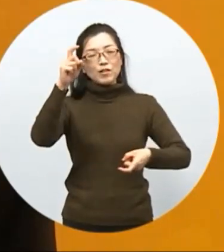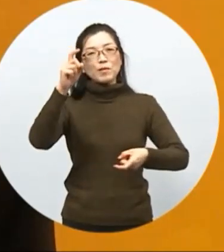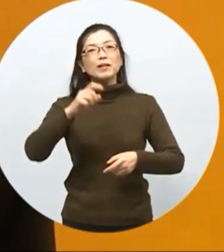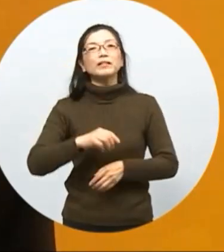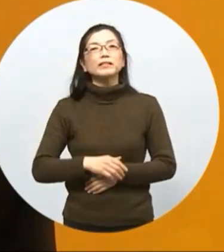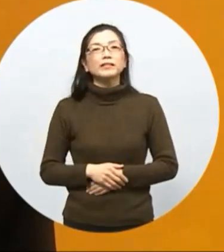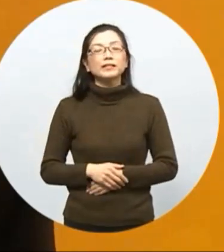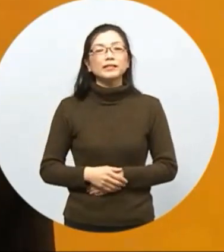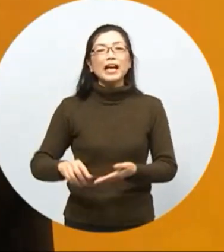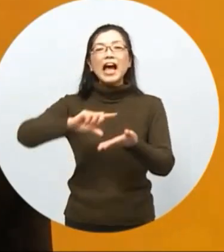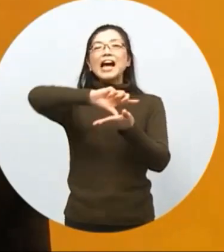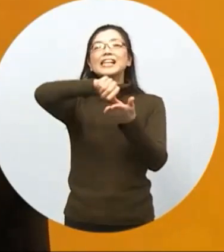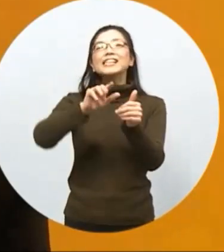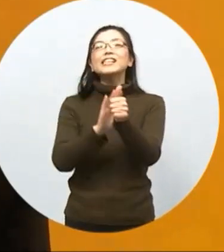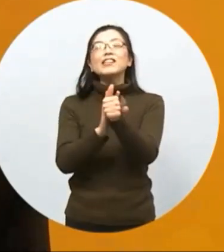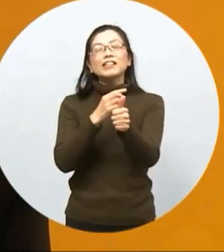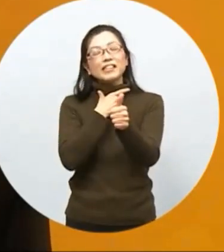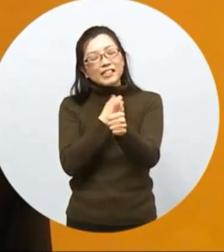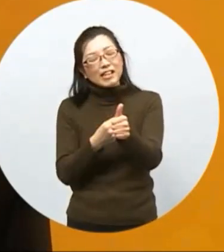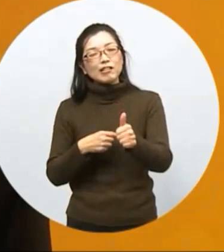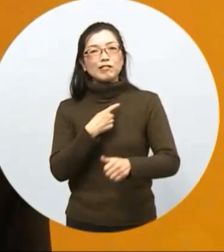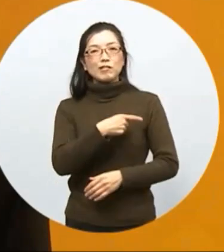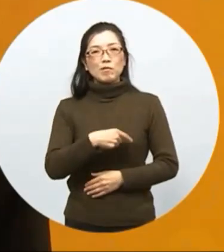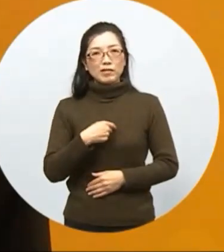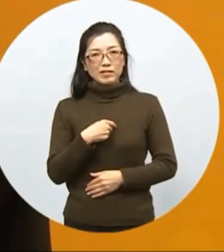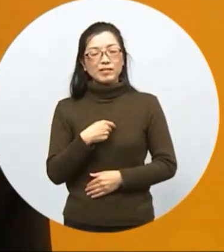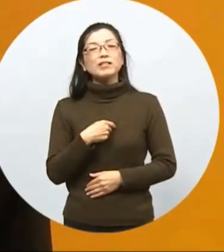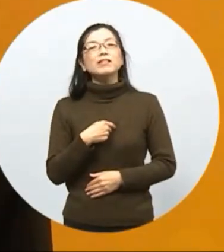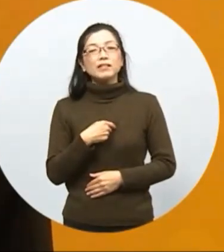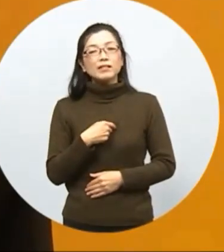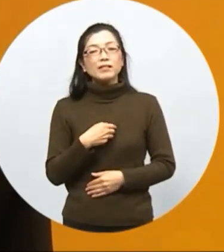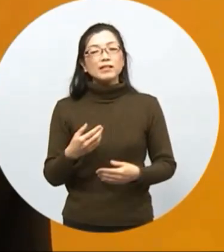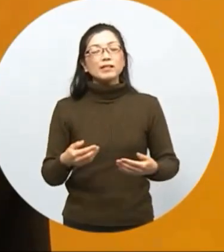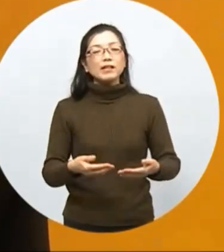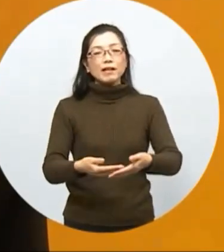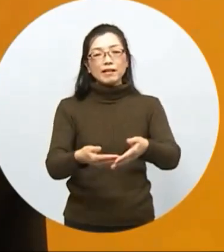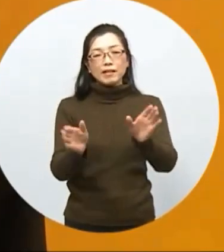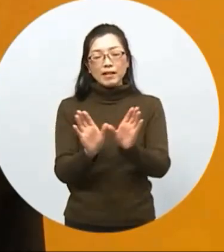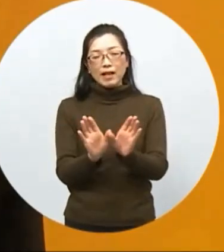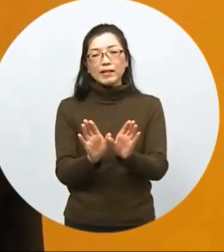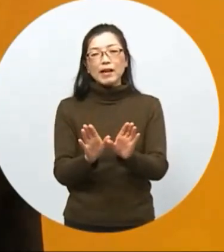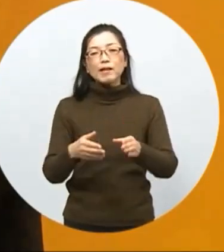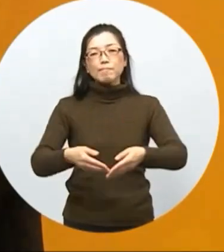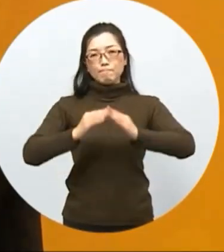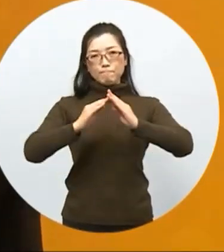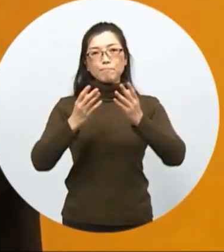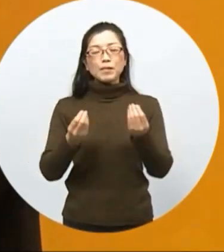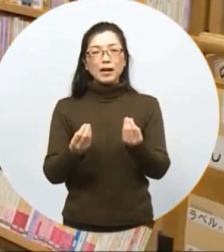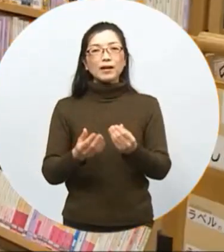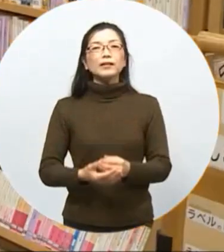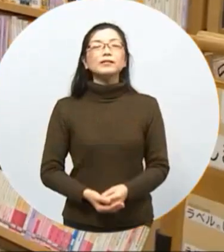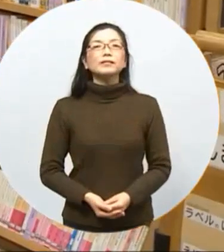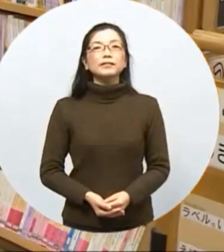域貢献したいなという、そういう思いで立ち上げた団体なんですけどね。